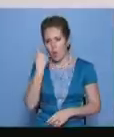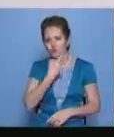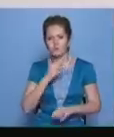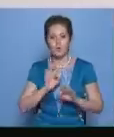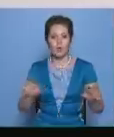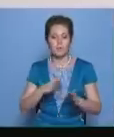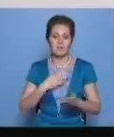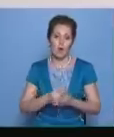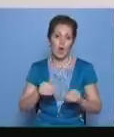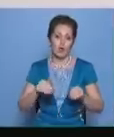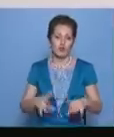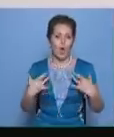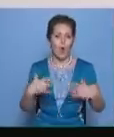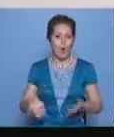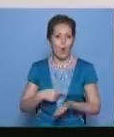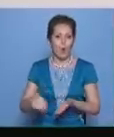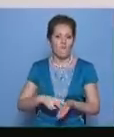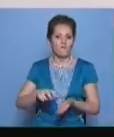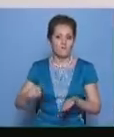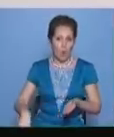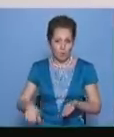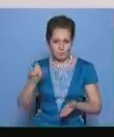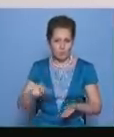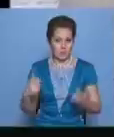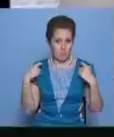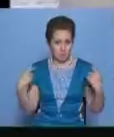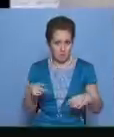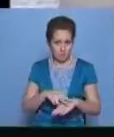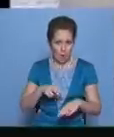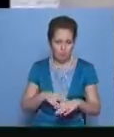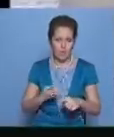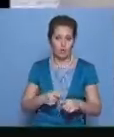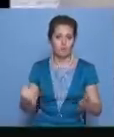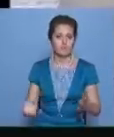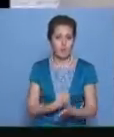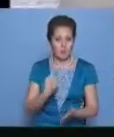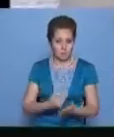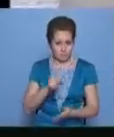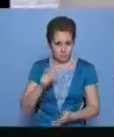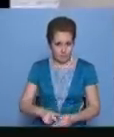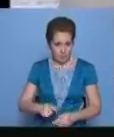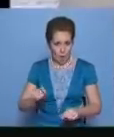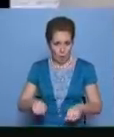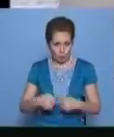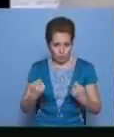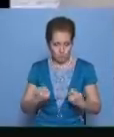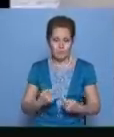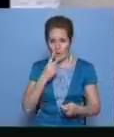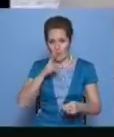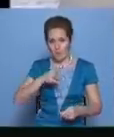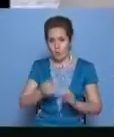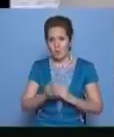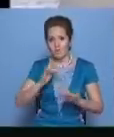прокомментировал свое решение уволить капитана полиции, который бил нарушителя. Напомню, резонансное видео появилось в интернете на прошлой неделе. На